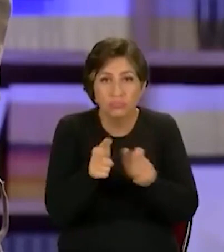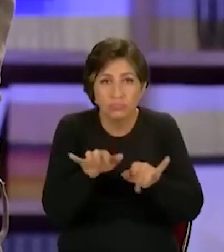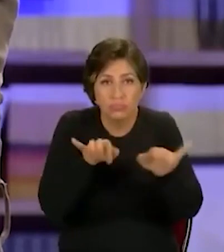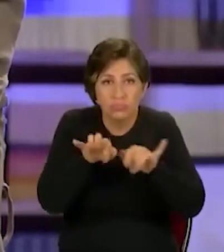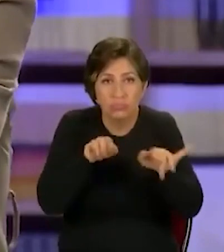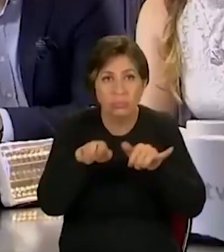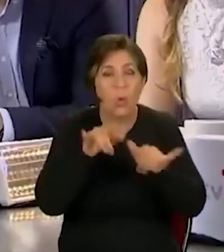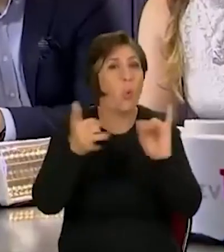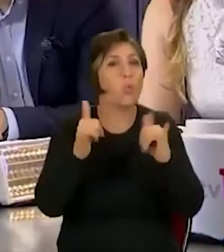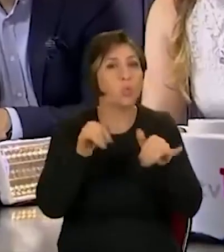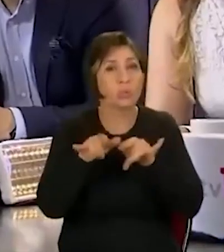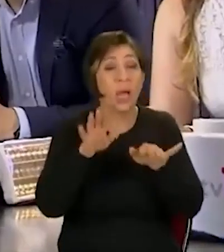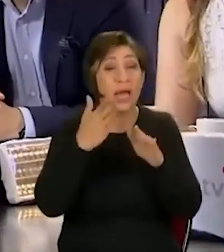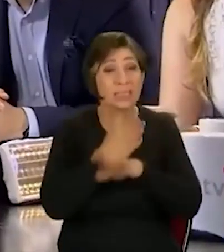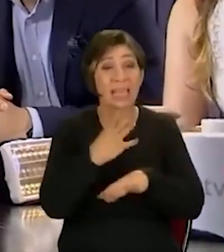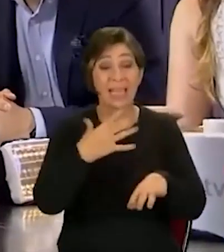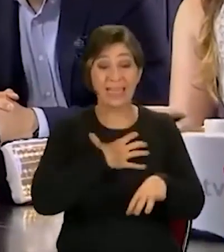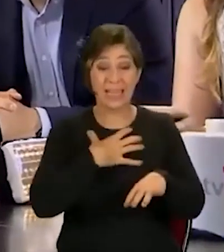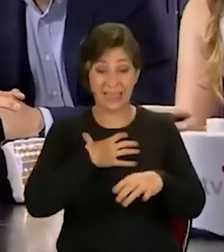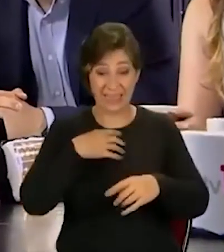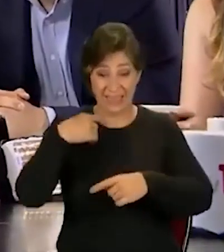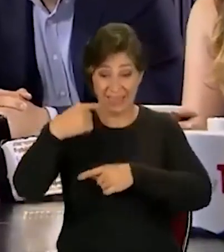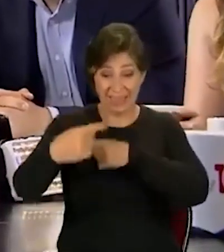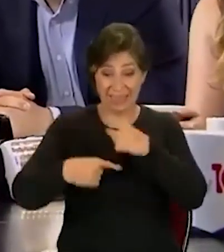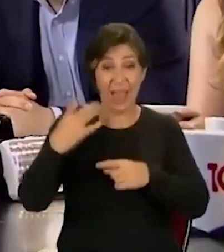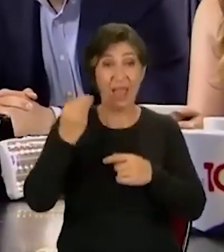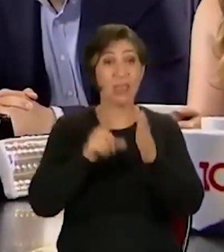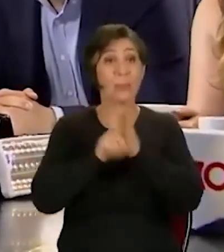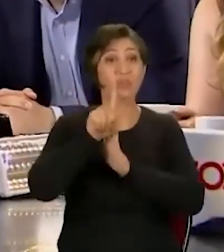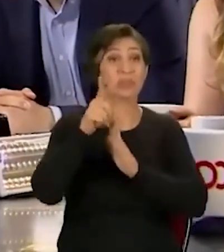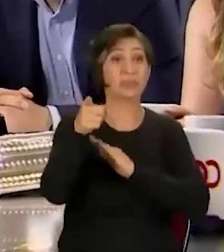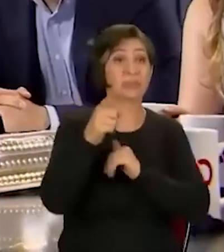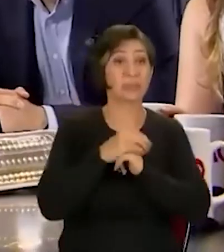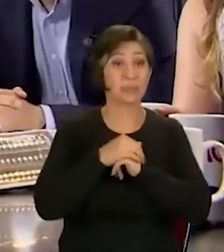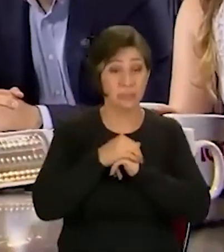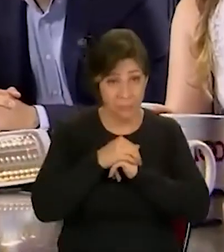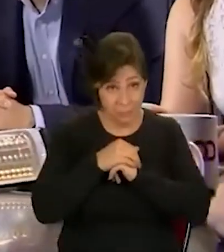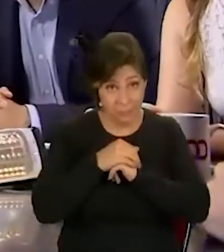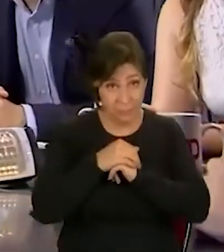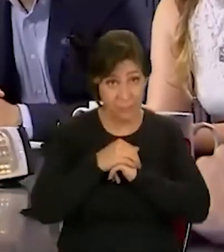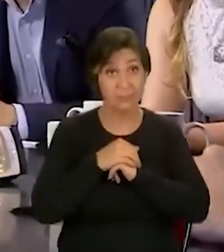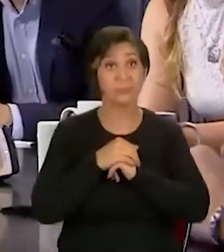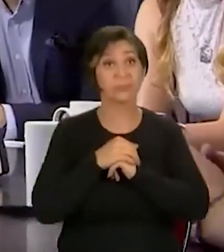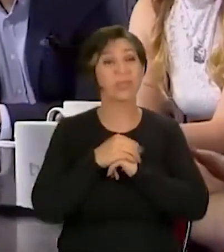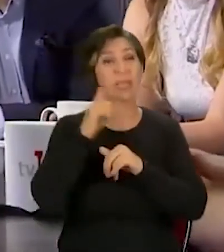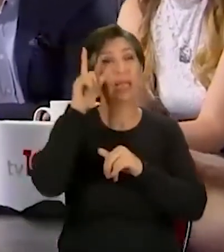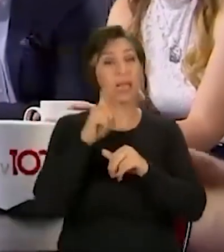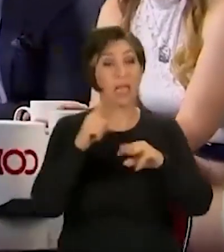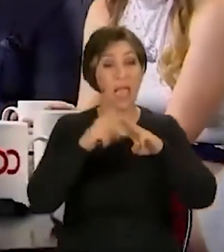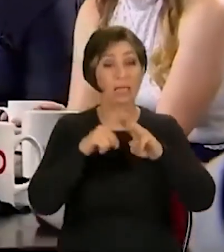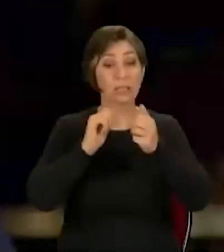adam aslında kendi neslinin en başarılısı. Öyle değil mi? Evet. Yani ilk